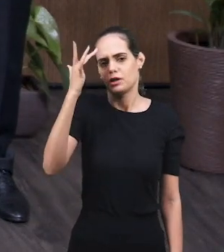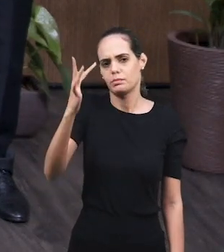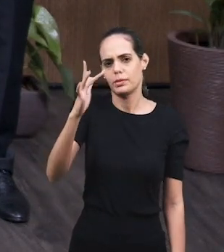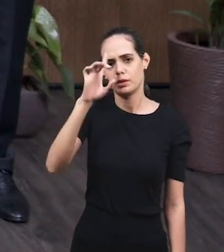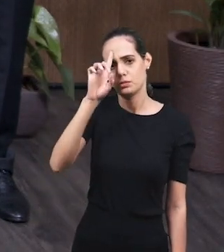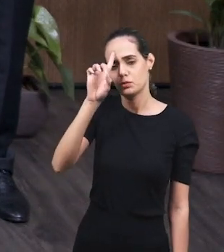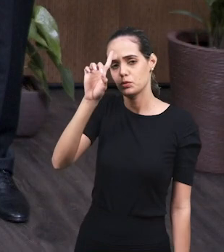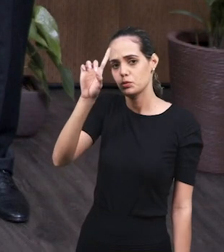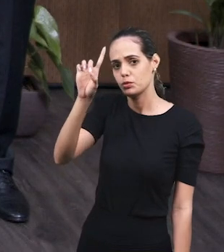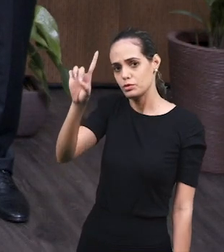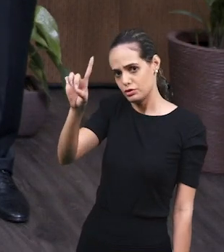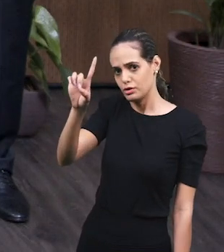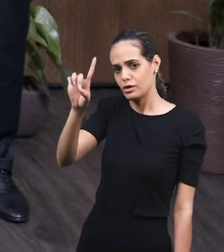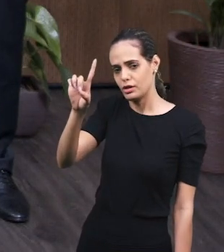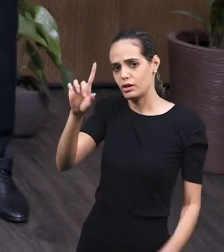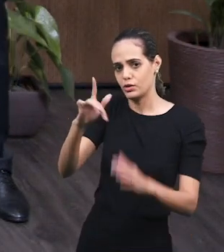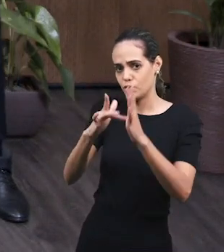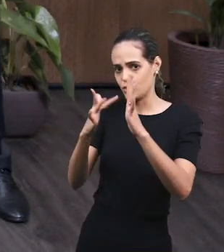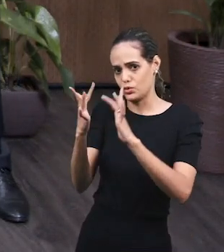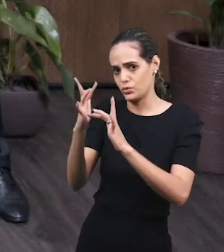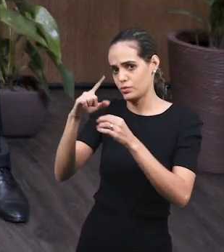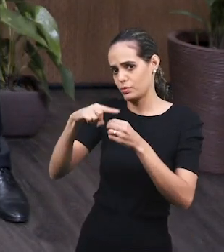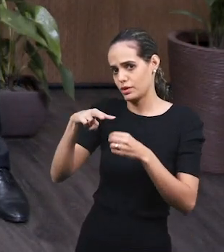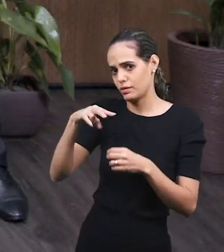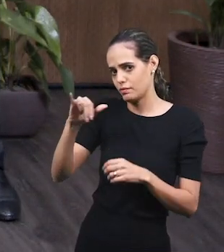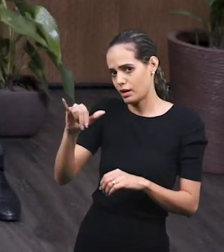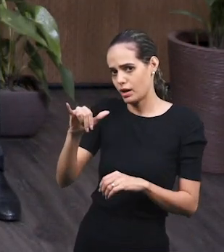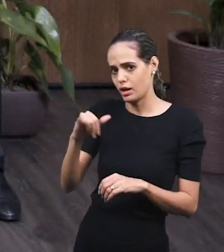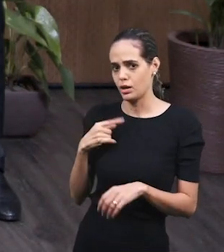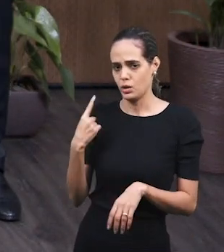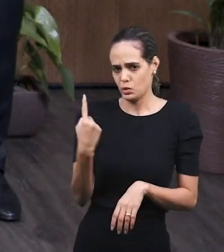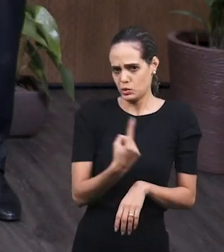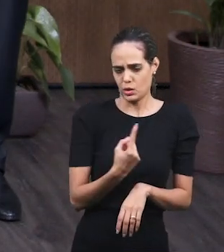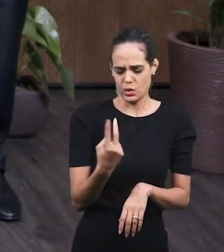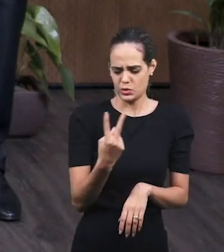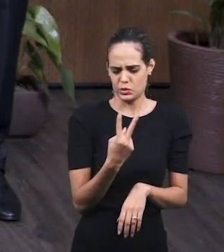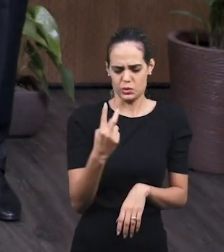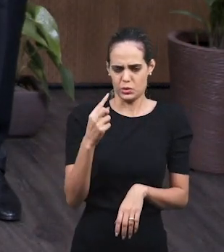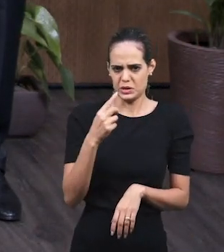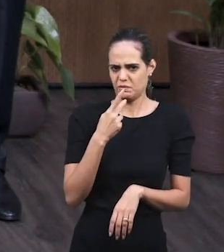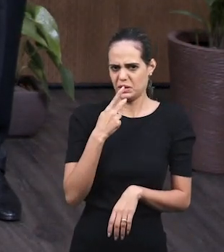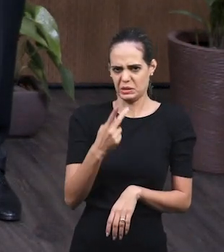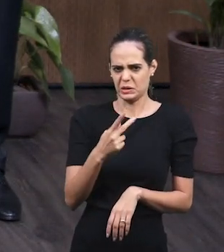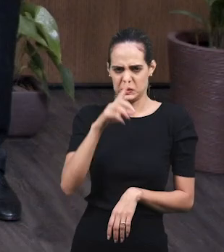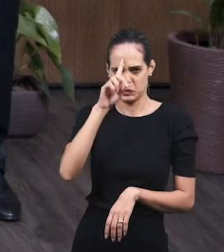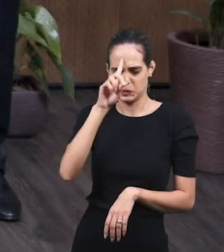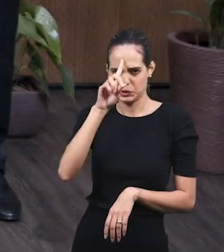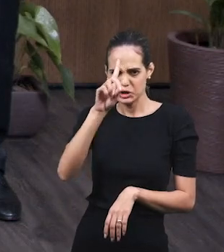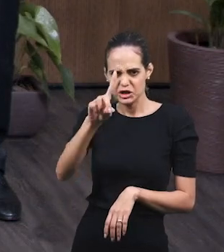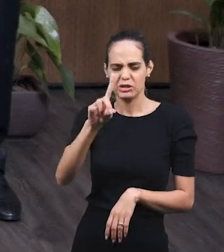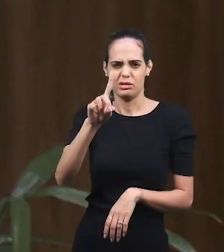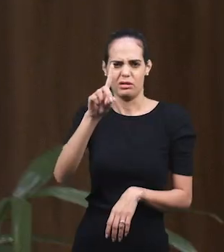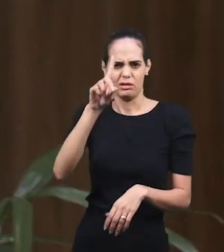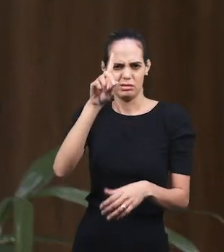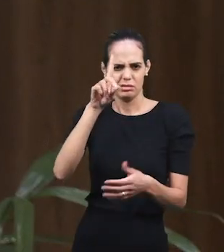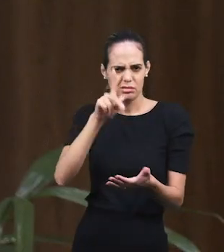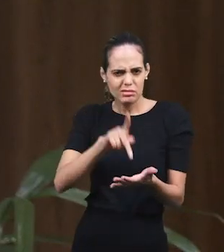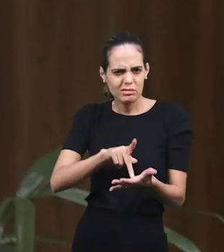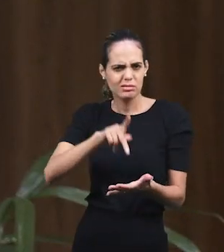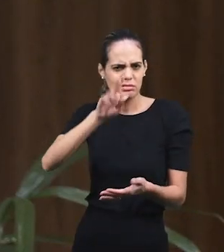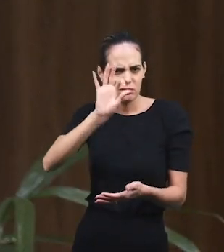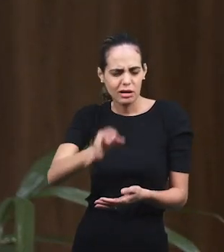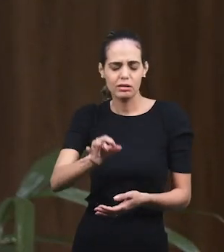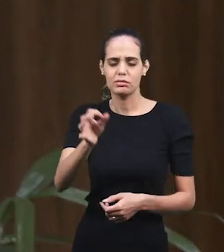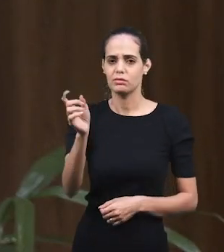corrigée devant Dieu avant le retour du Seigneur Jésus. Et nous ne savons pas le jour quand cela